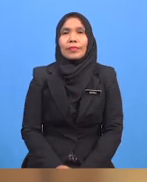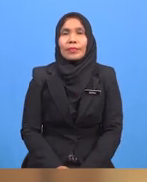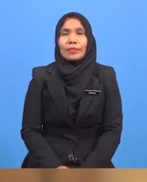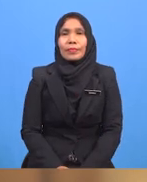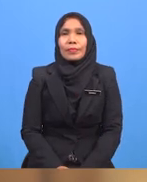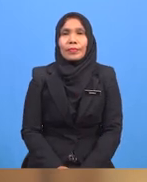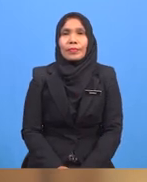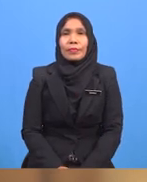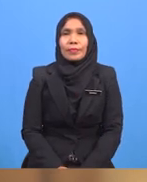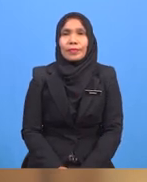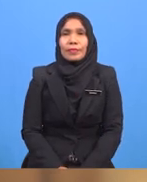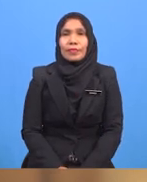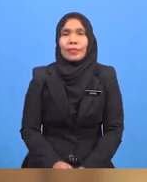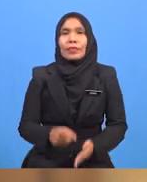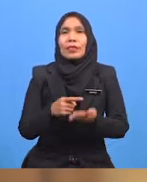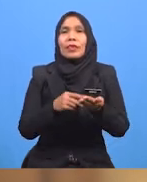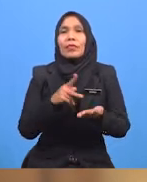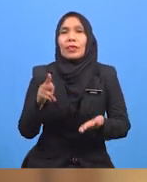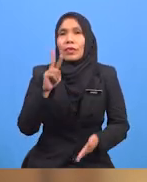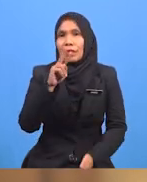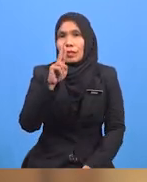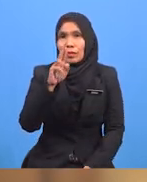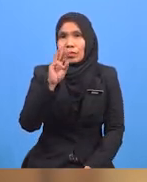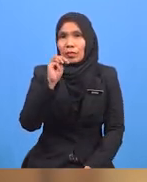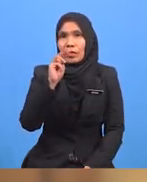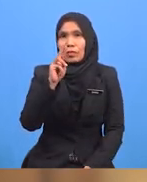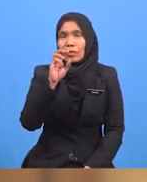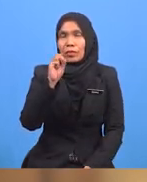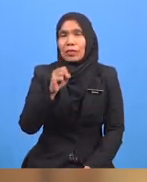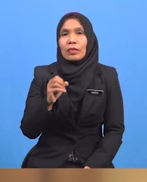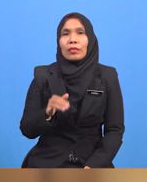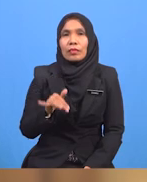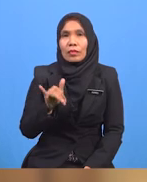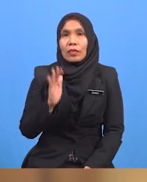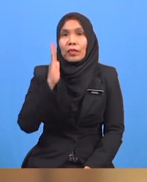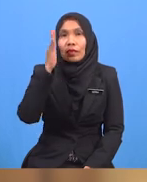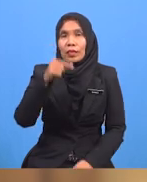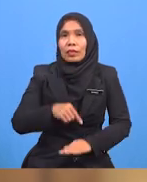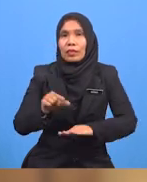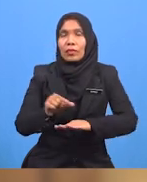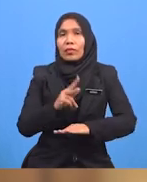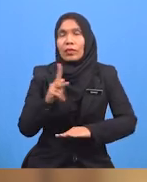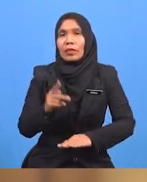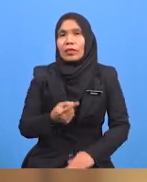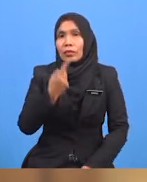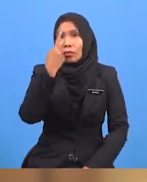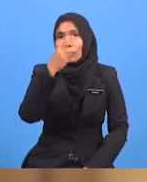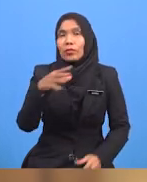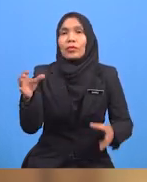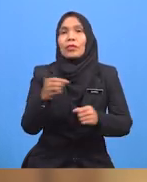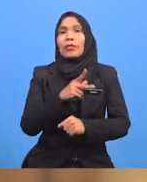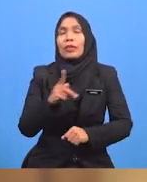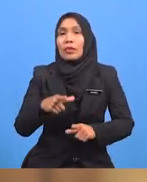tersebut dan Apakah rumus yang akan anda gunakan untuk mendapatkan luas segitiga